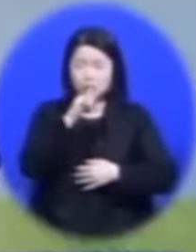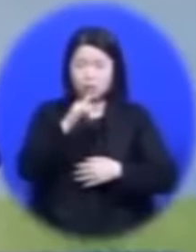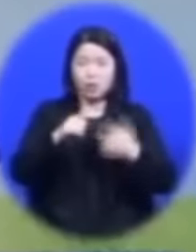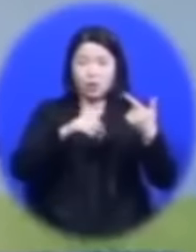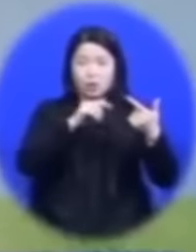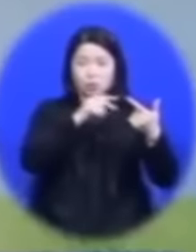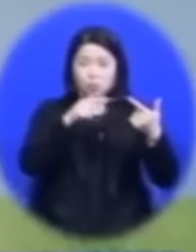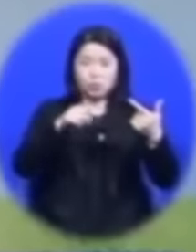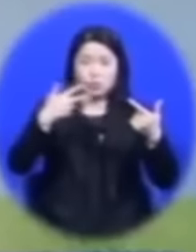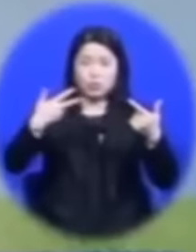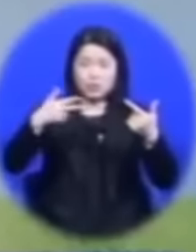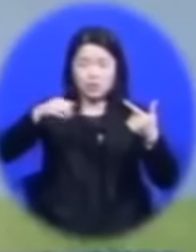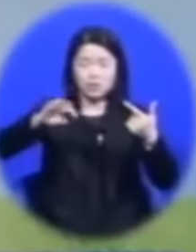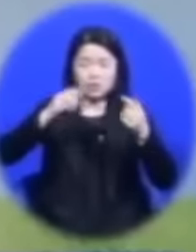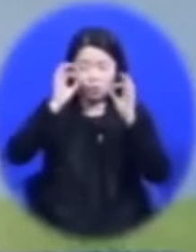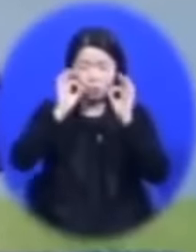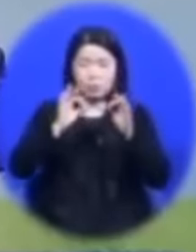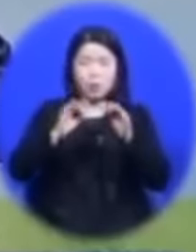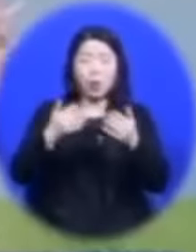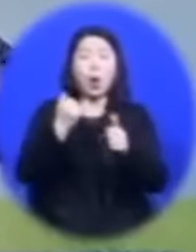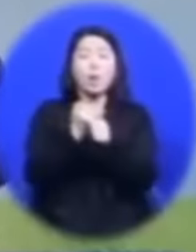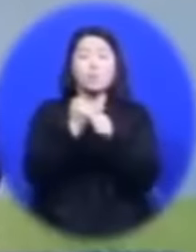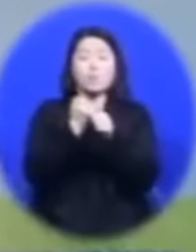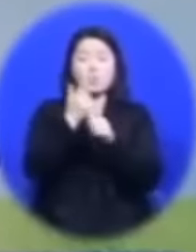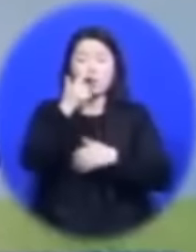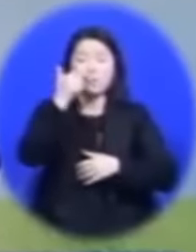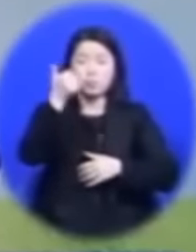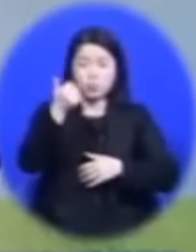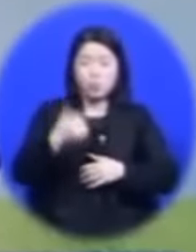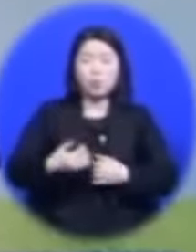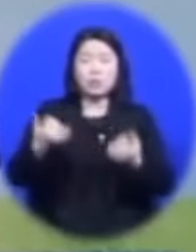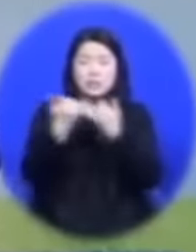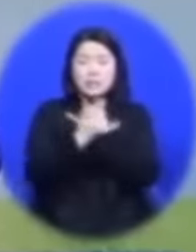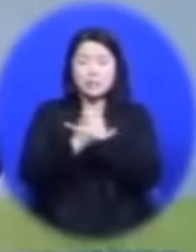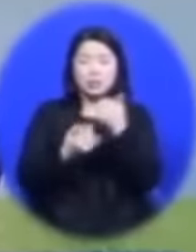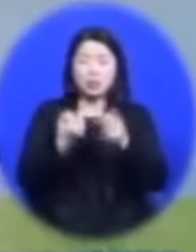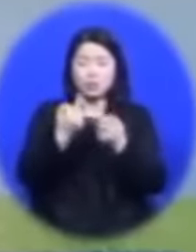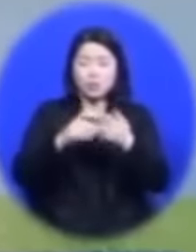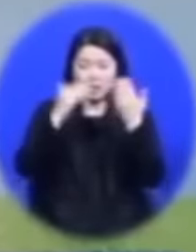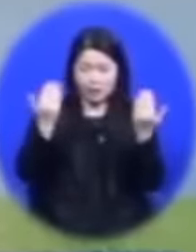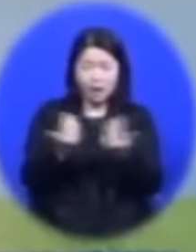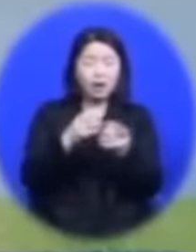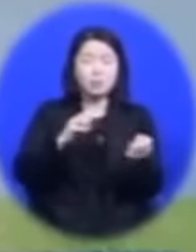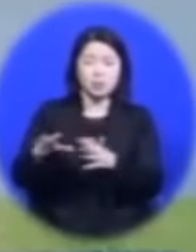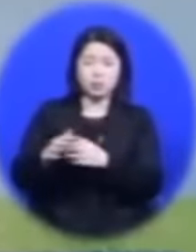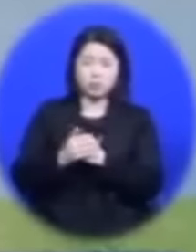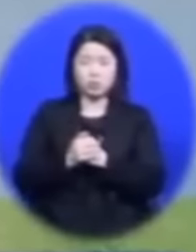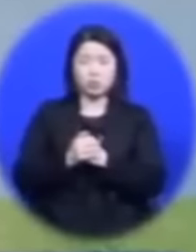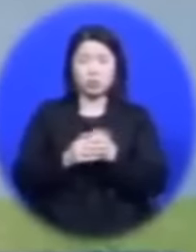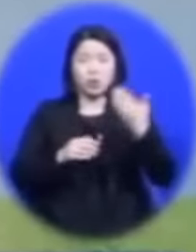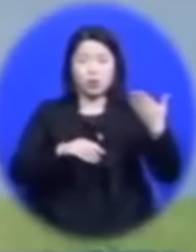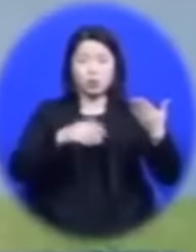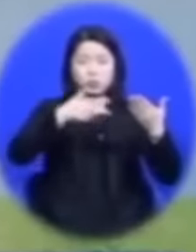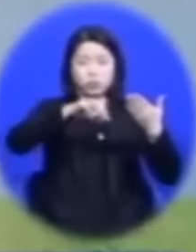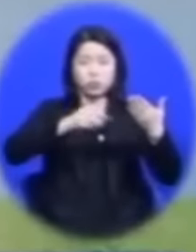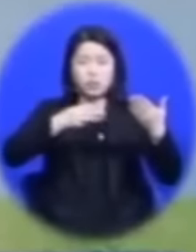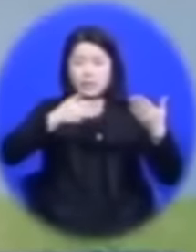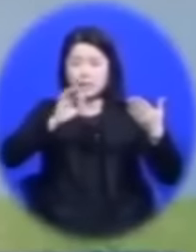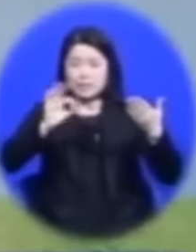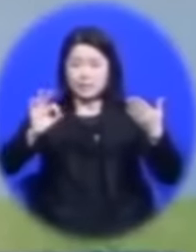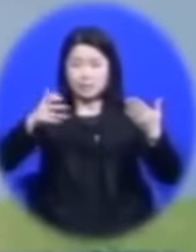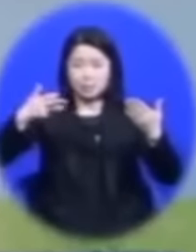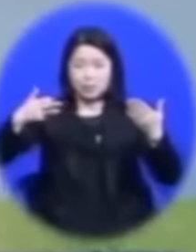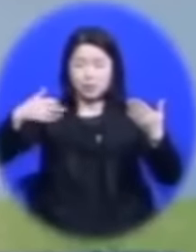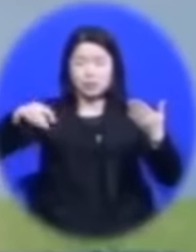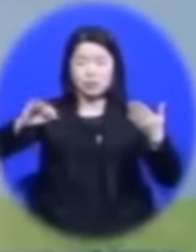보면은 부모 형제 친척조차 다윗을 다 버렸습니다. 9절부터 12절까지 다윗은